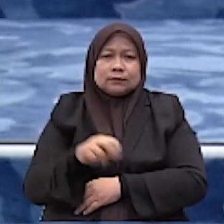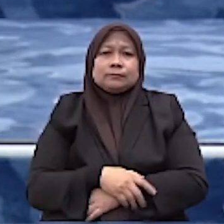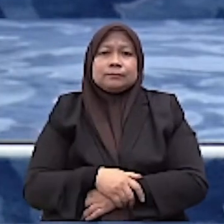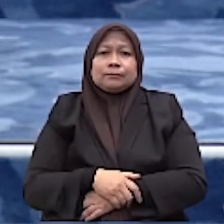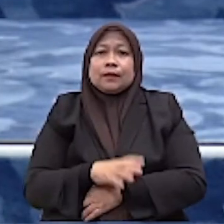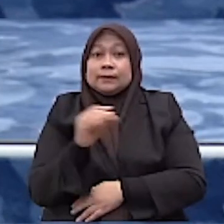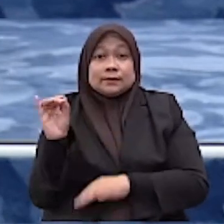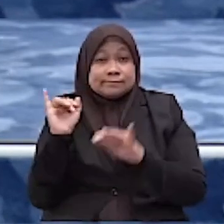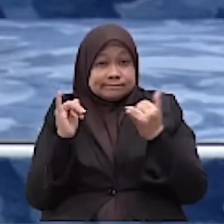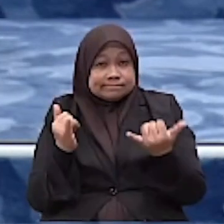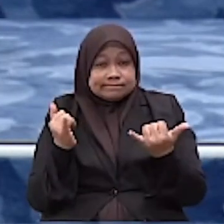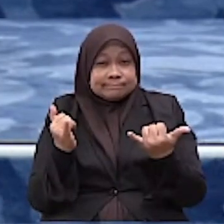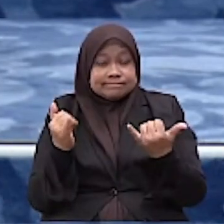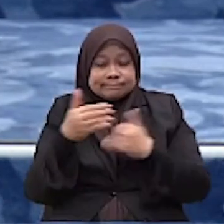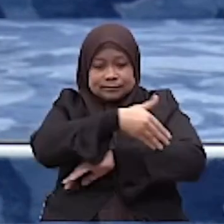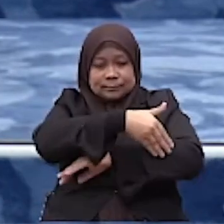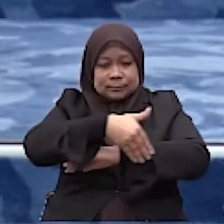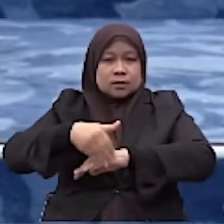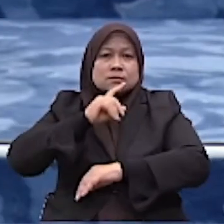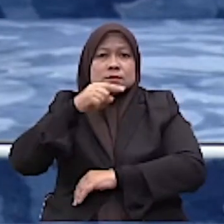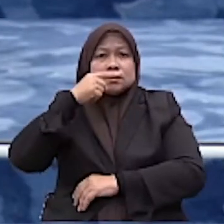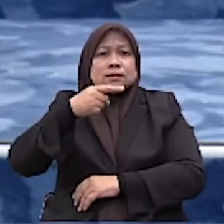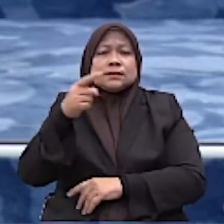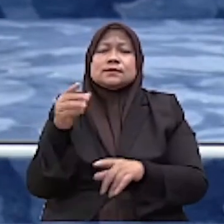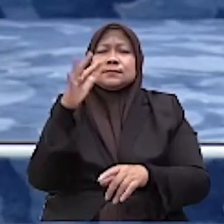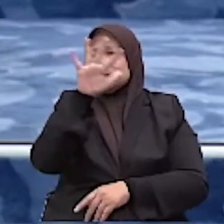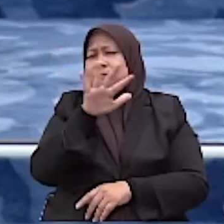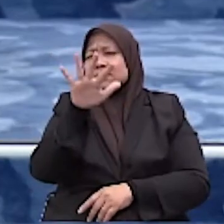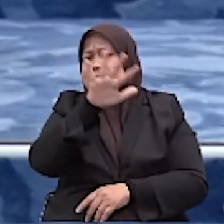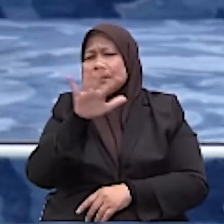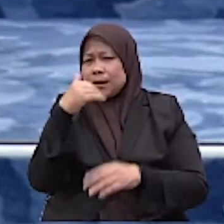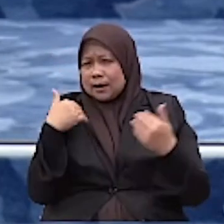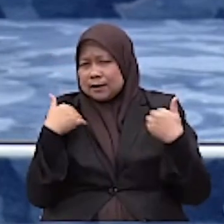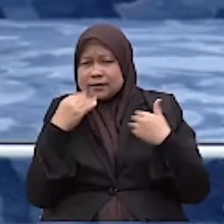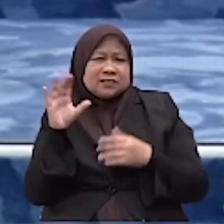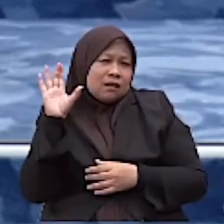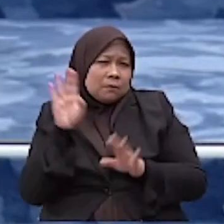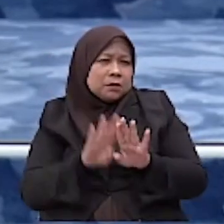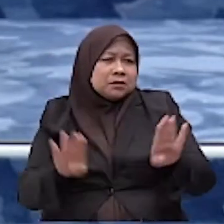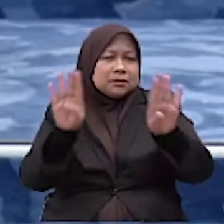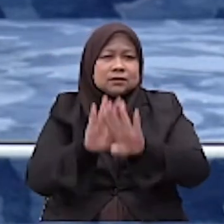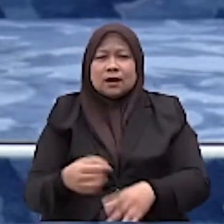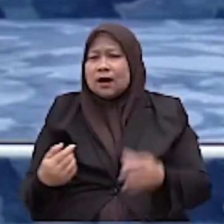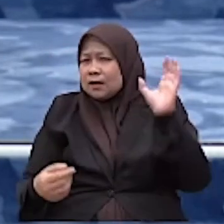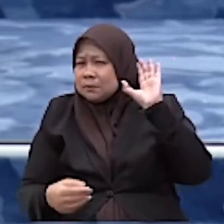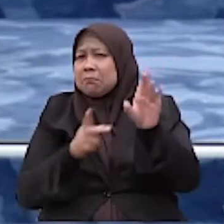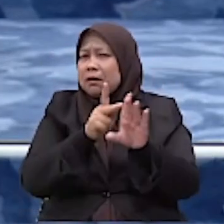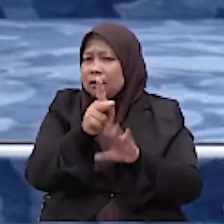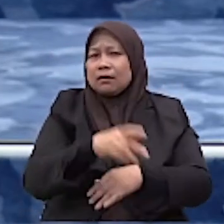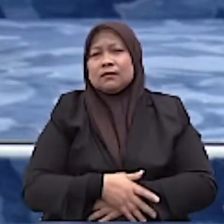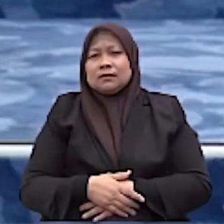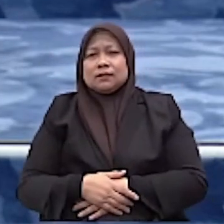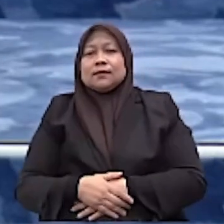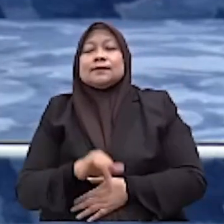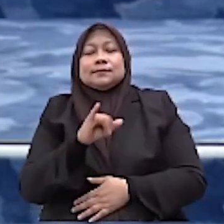dan sekarang dalam soal simpanan yang disebut dengan yang sama-sama ada dengan berita ada pakar